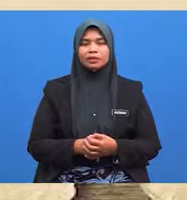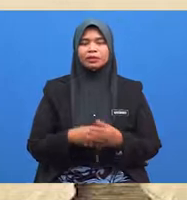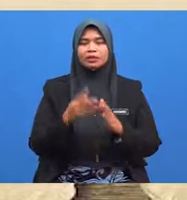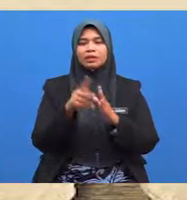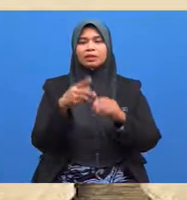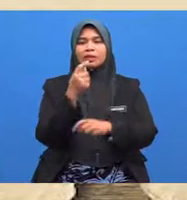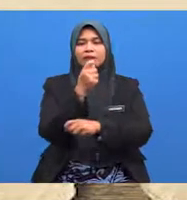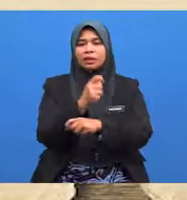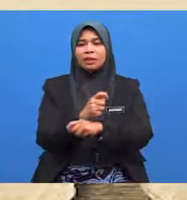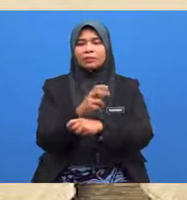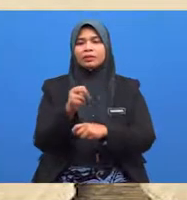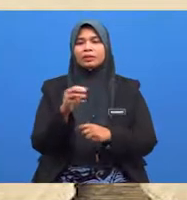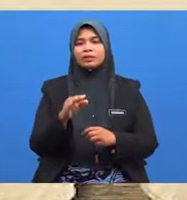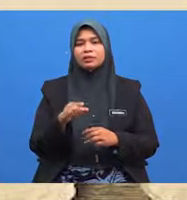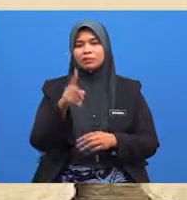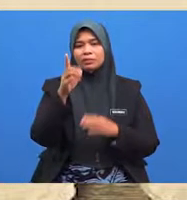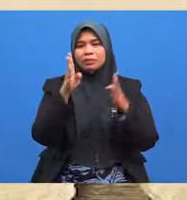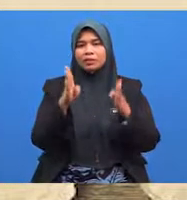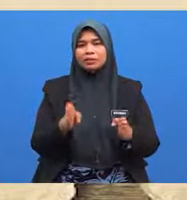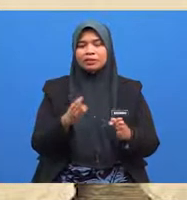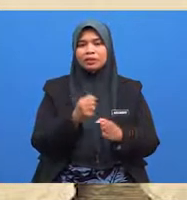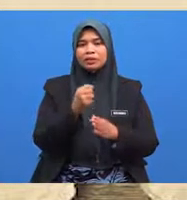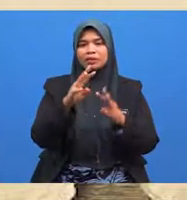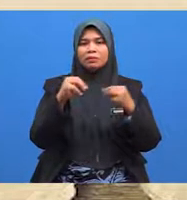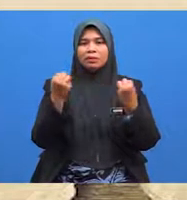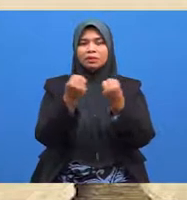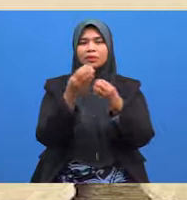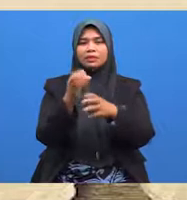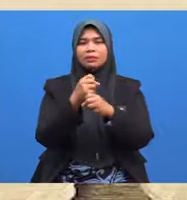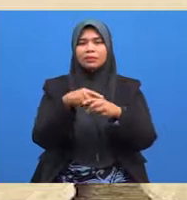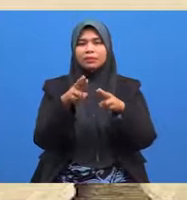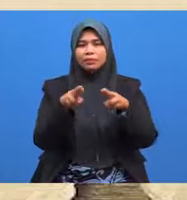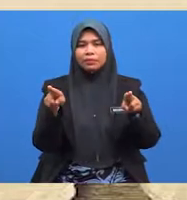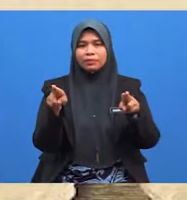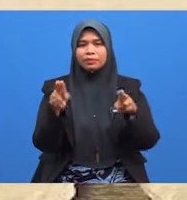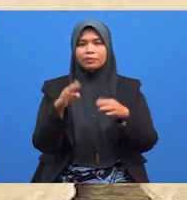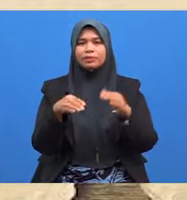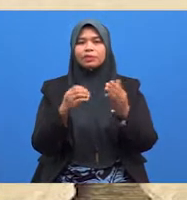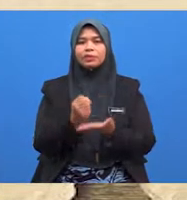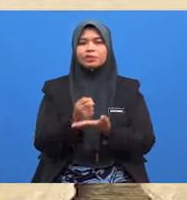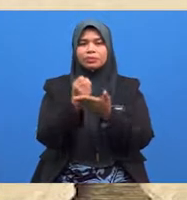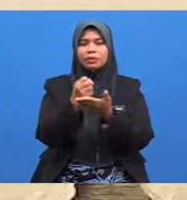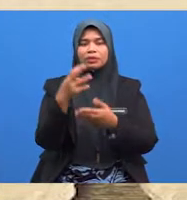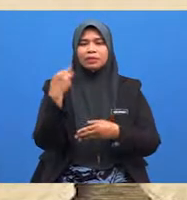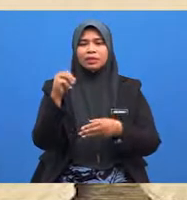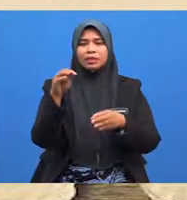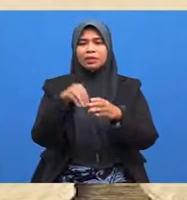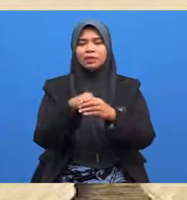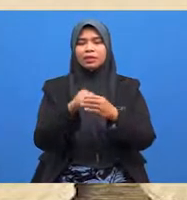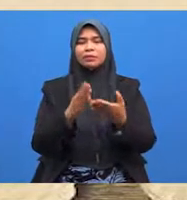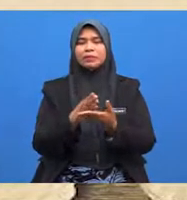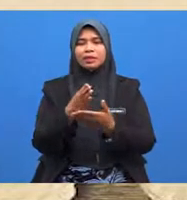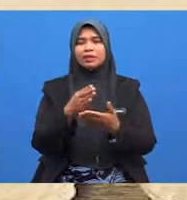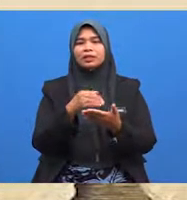Ketamadunan sesebuah bangsa atau masyarakat dapat diukur menerusi sumbangan mereka dalam bidang